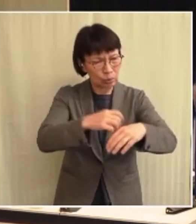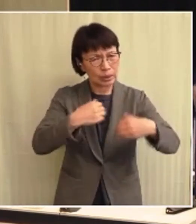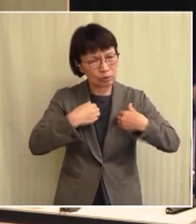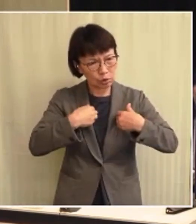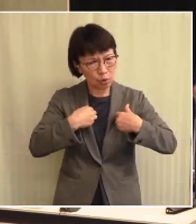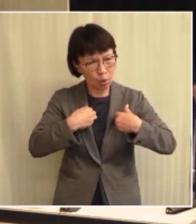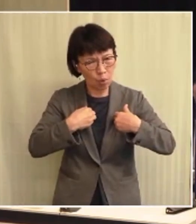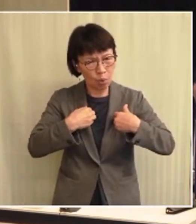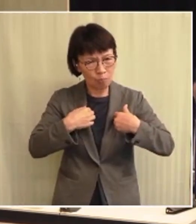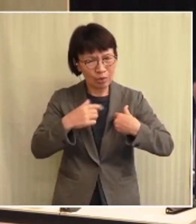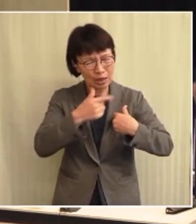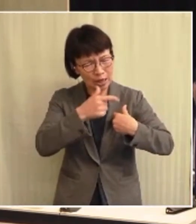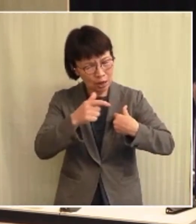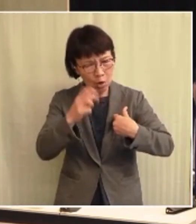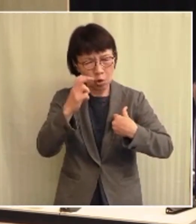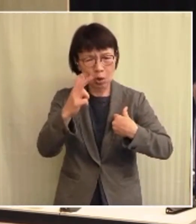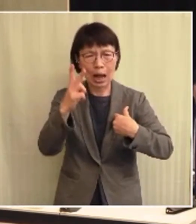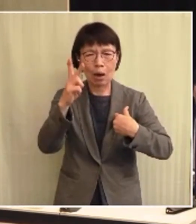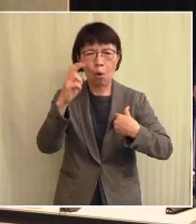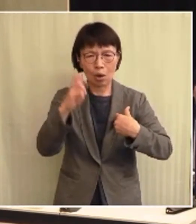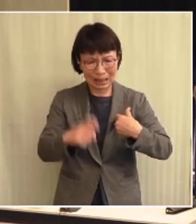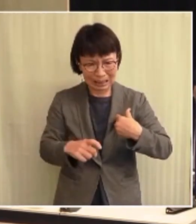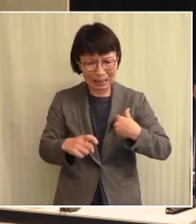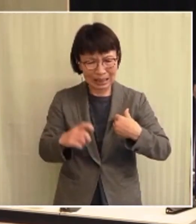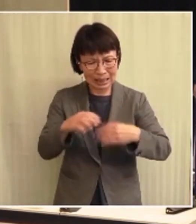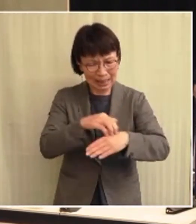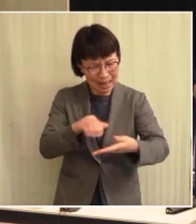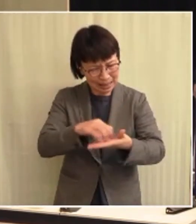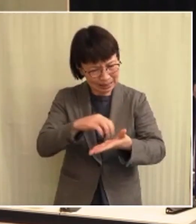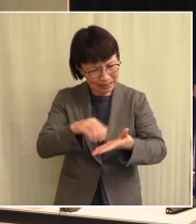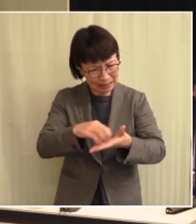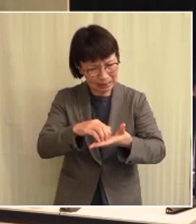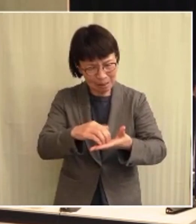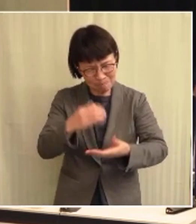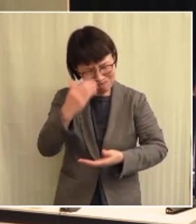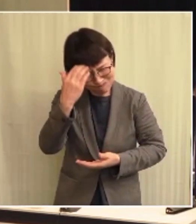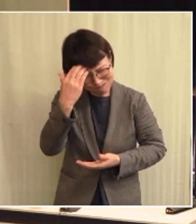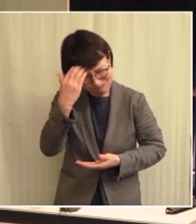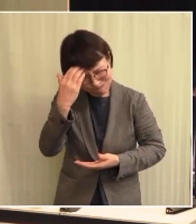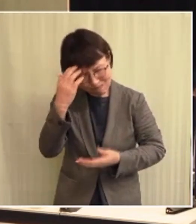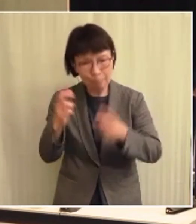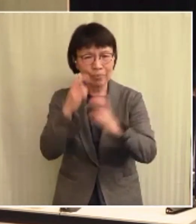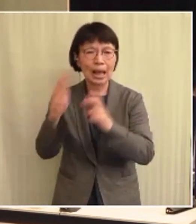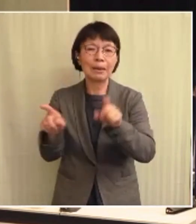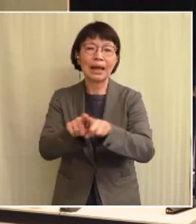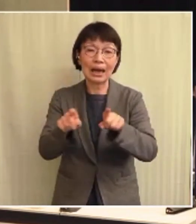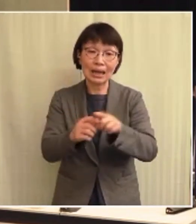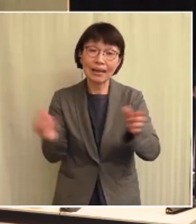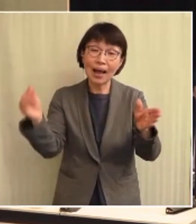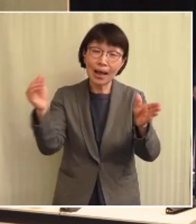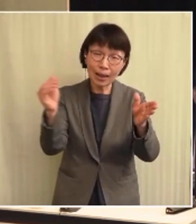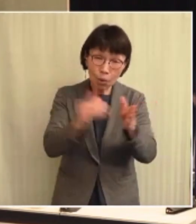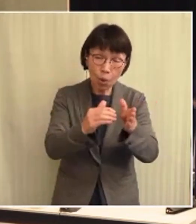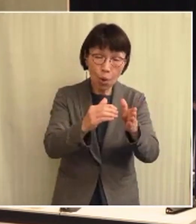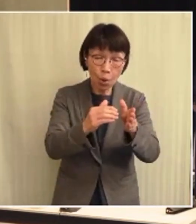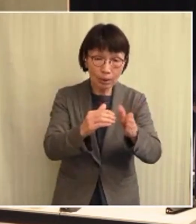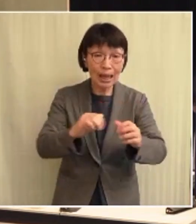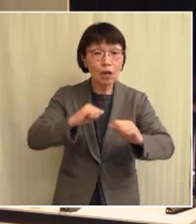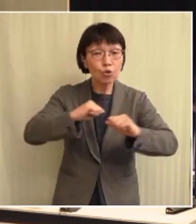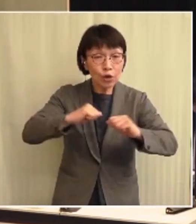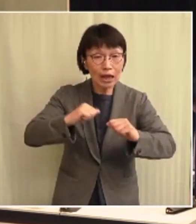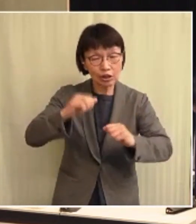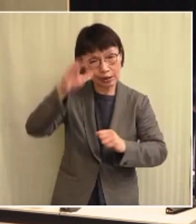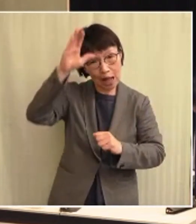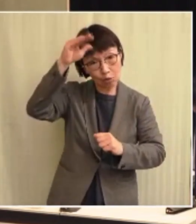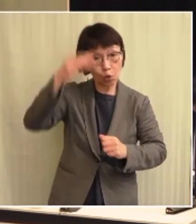せを変えてはカロリー計算をして顔を曇らせながら、最後にたどり着いたのがフレッシュな鶏胸肉を使用したチキンカ